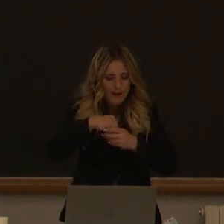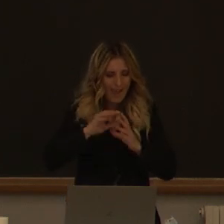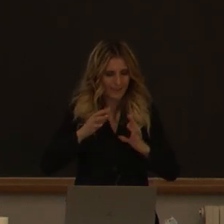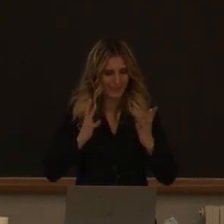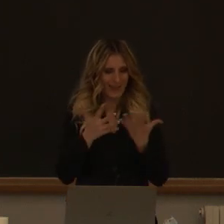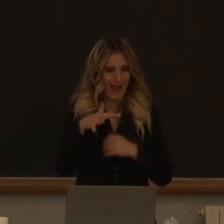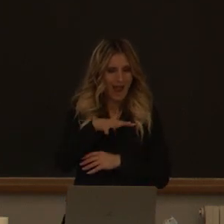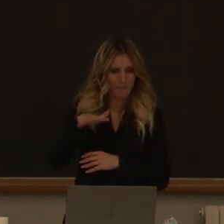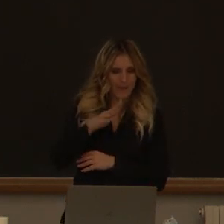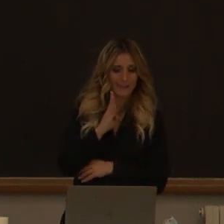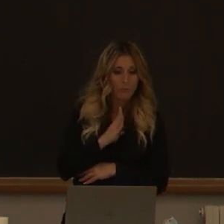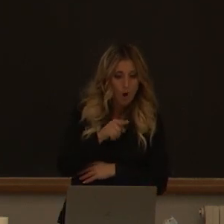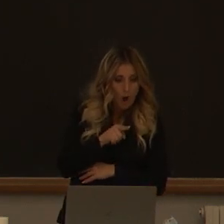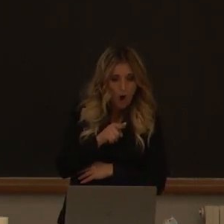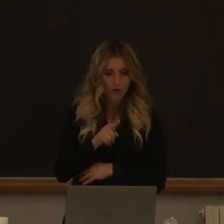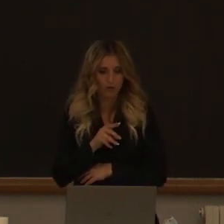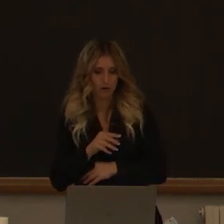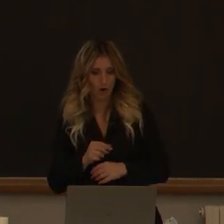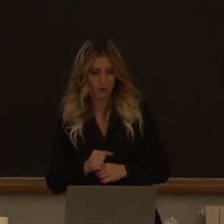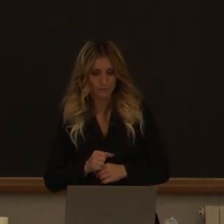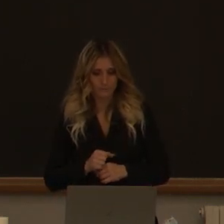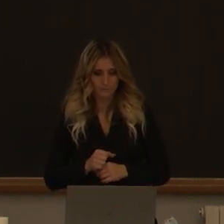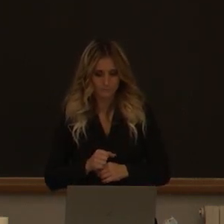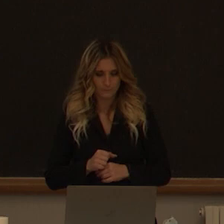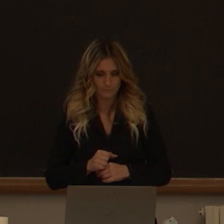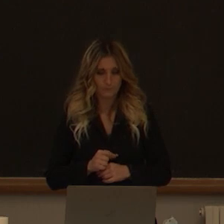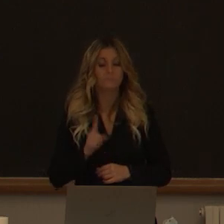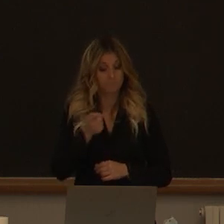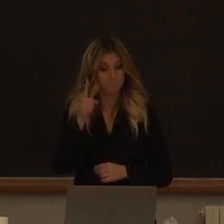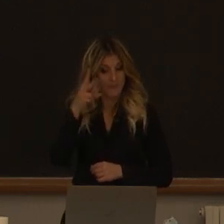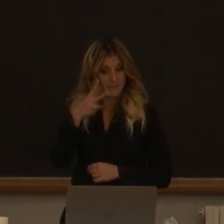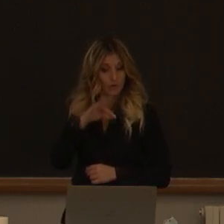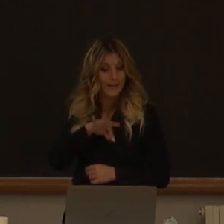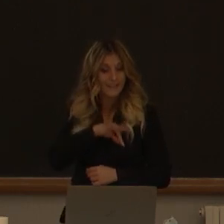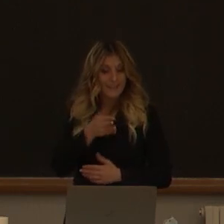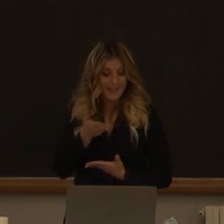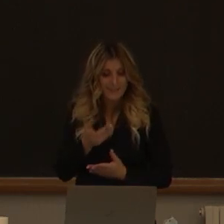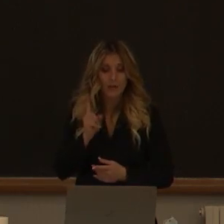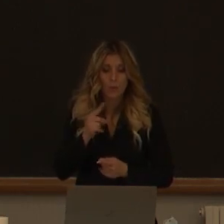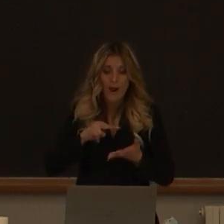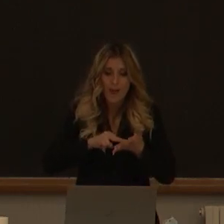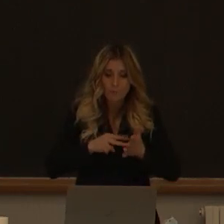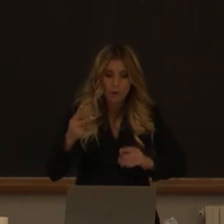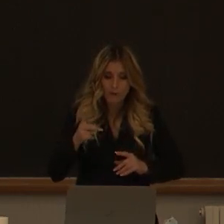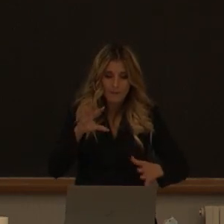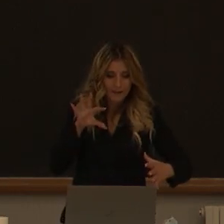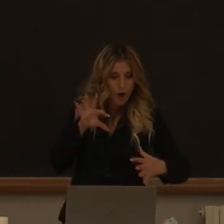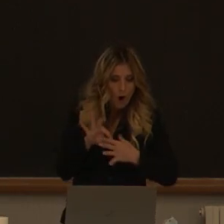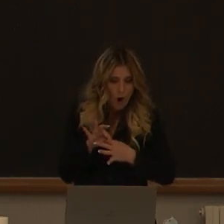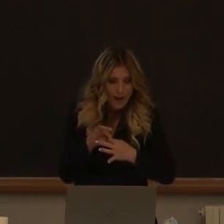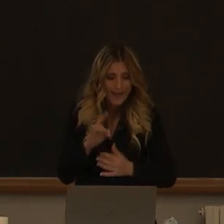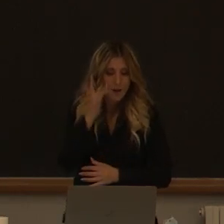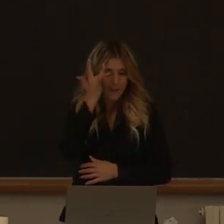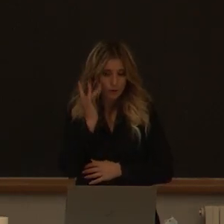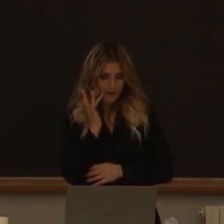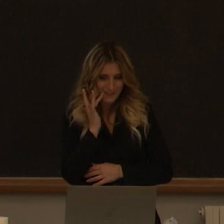che abiologiche. Inoltre, diciamo, viene anche interessato da quelle che sono le problematiche legate al